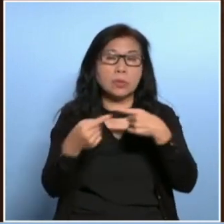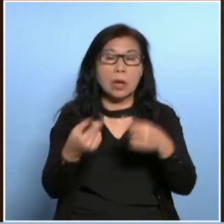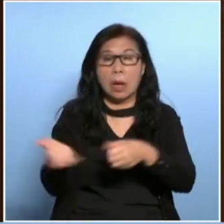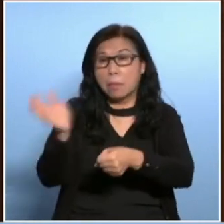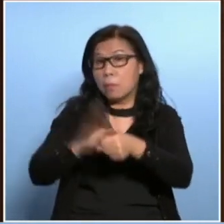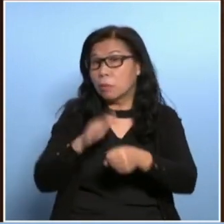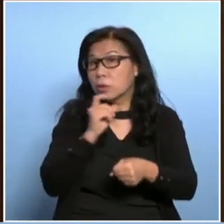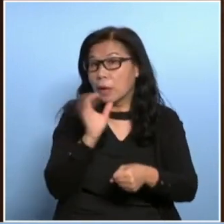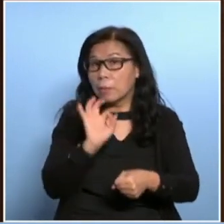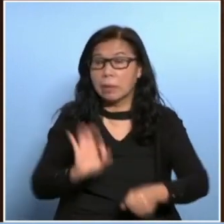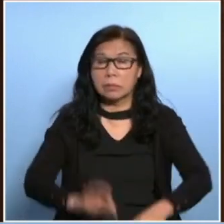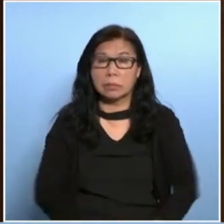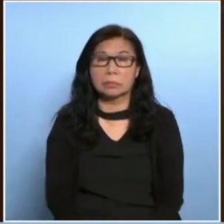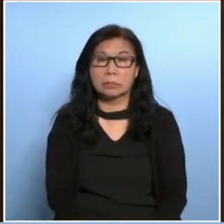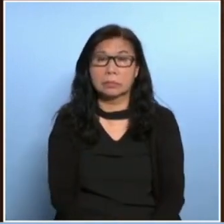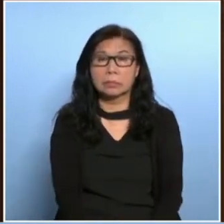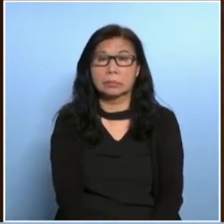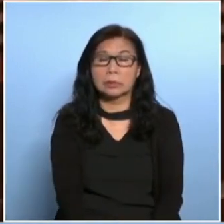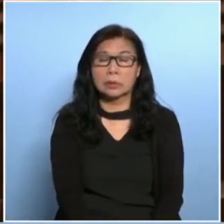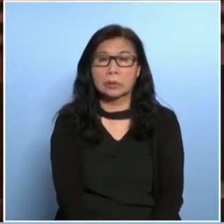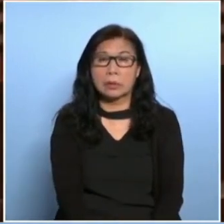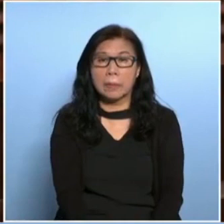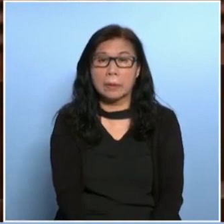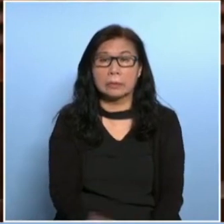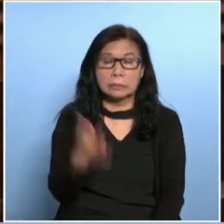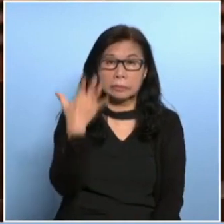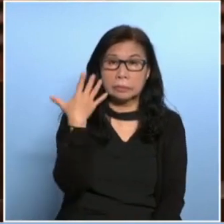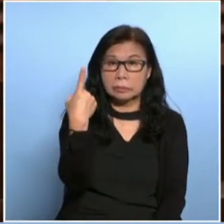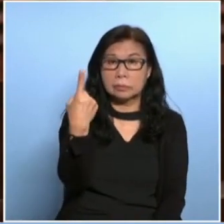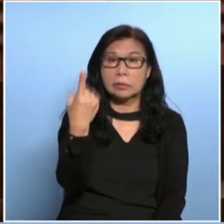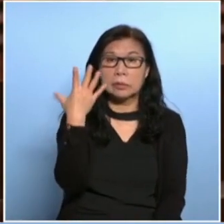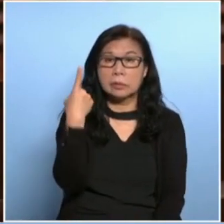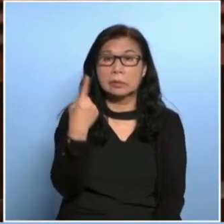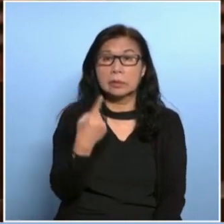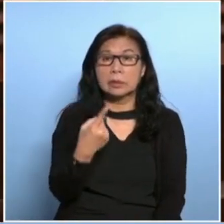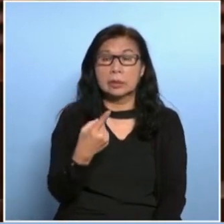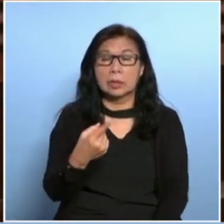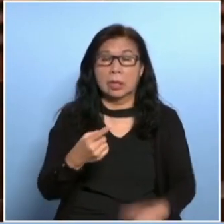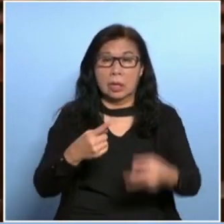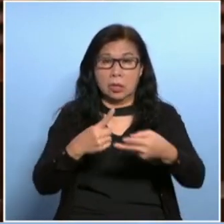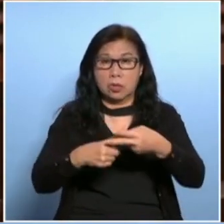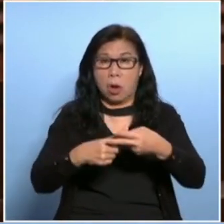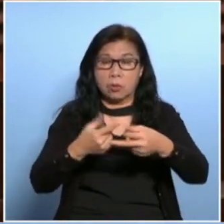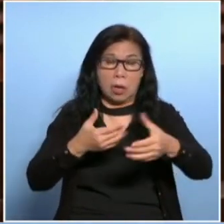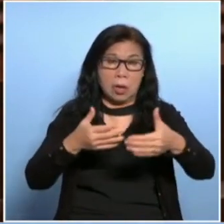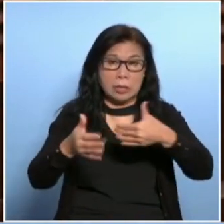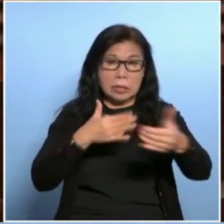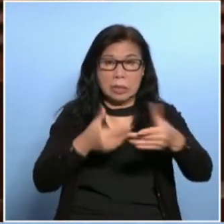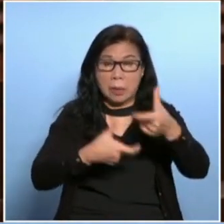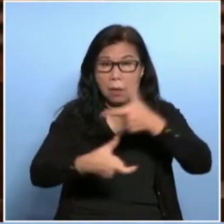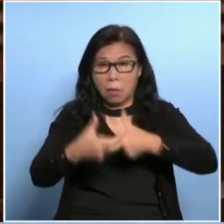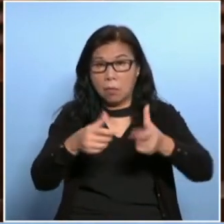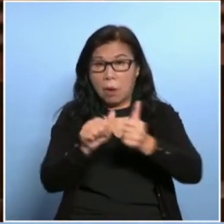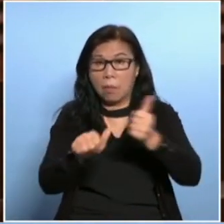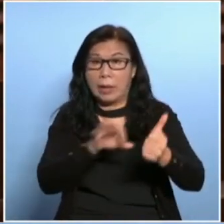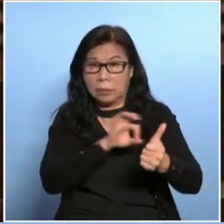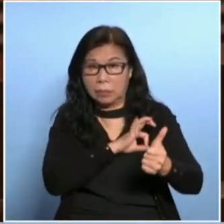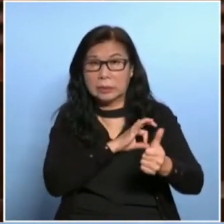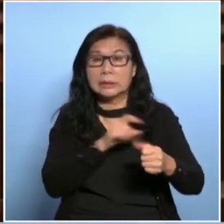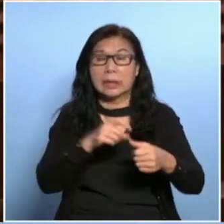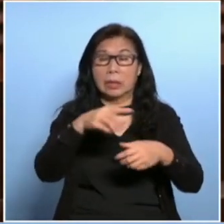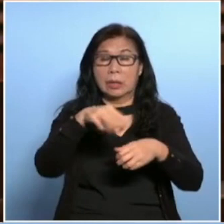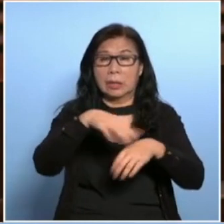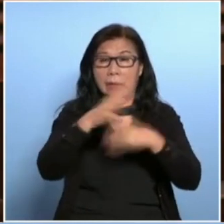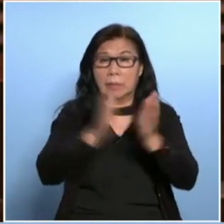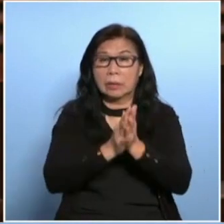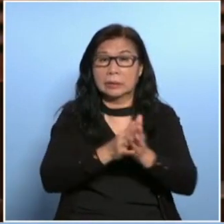充？ 主席話其實琴日喺工商事務委員會咧，我另外兩位同事，包括即係